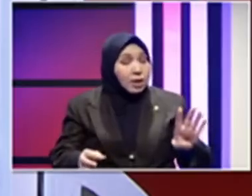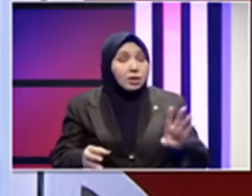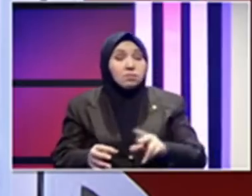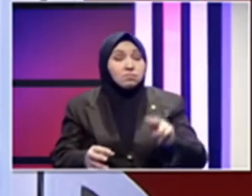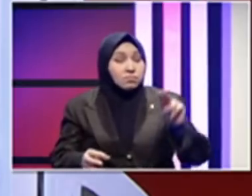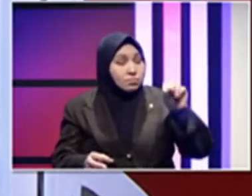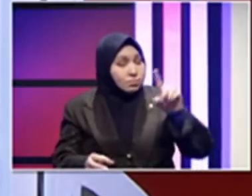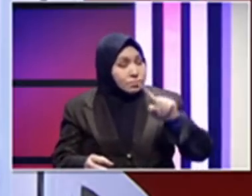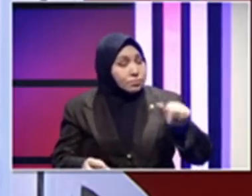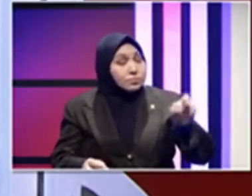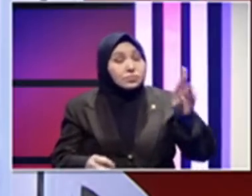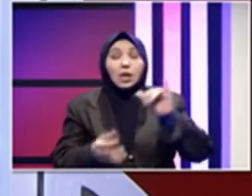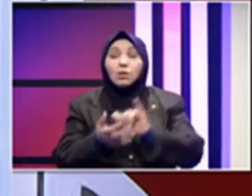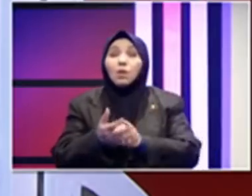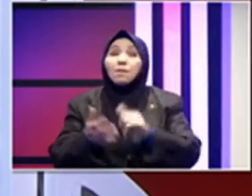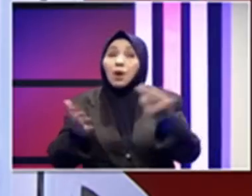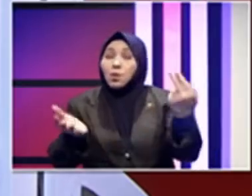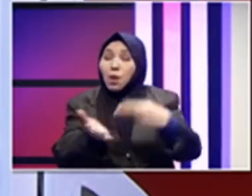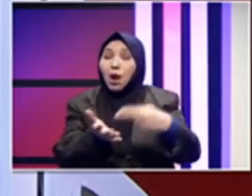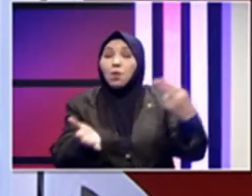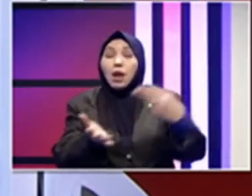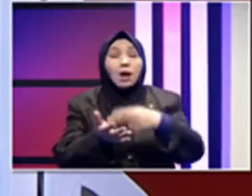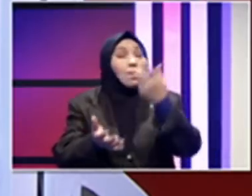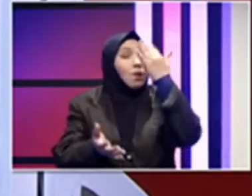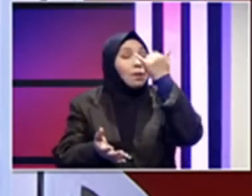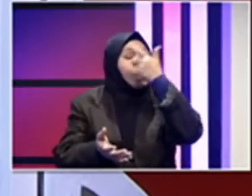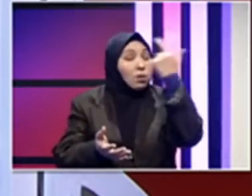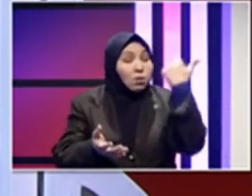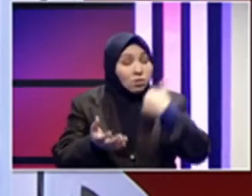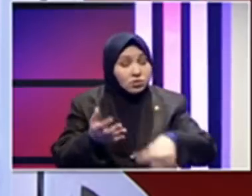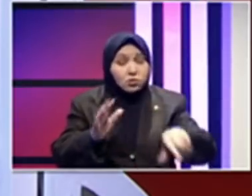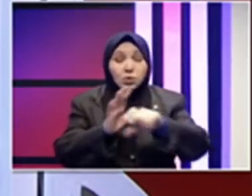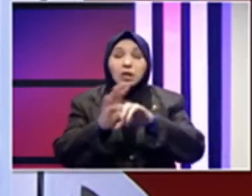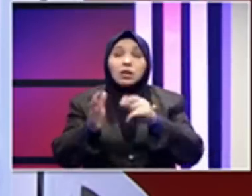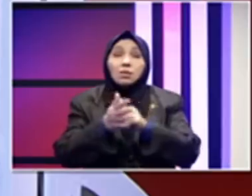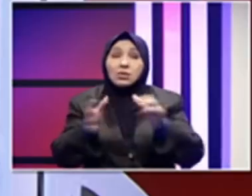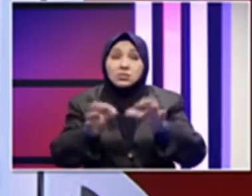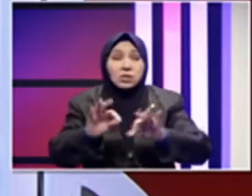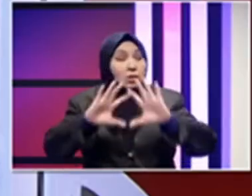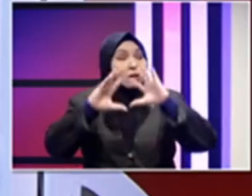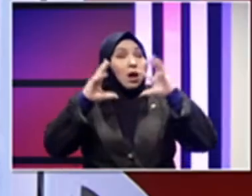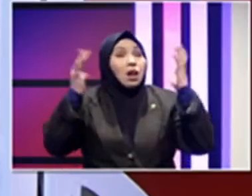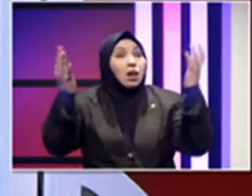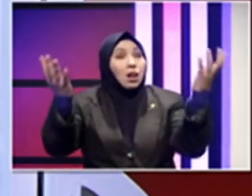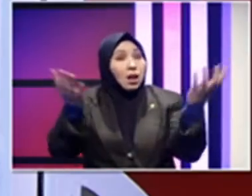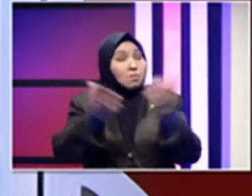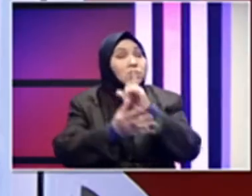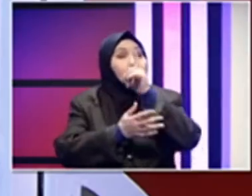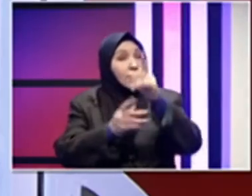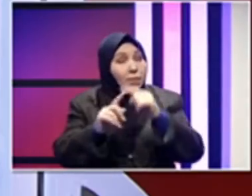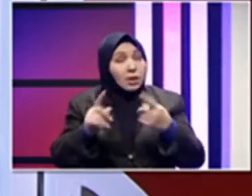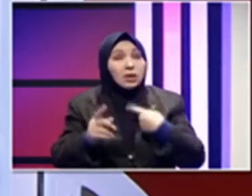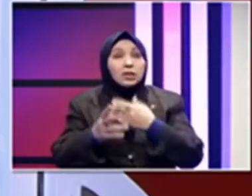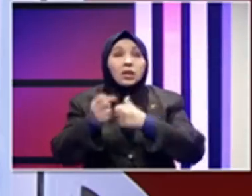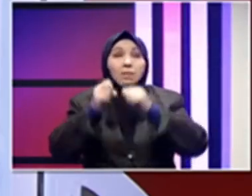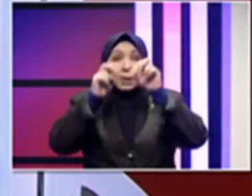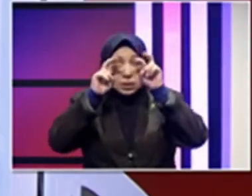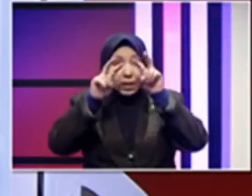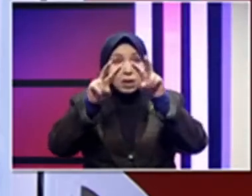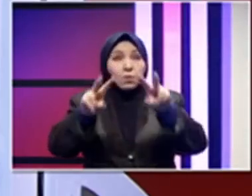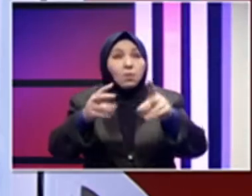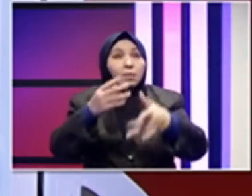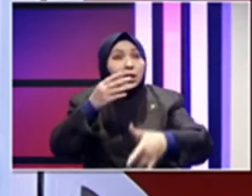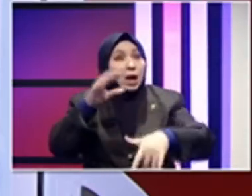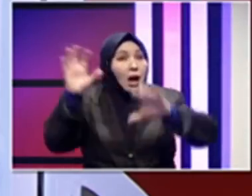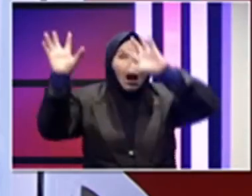itu berulang. Mengapa? Kerana surah ini bercerita tentang alam maya pada ini. Sebenarnya bila kita dapat tengok kepada